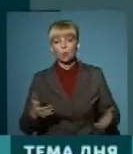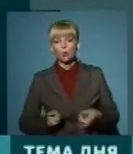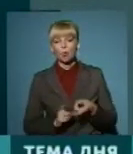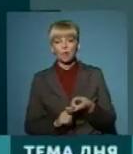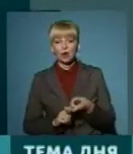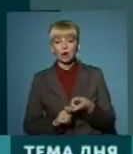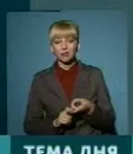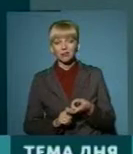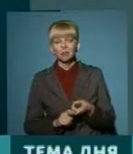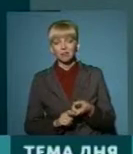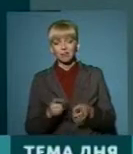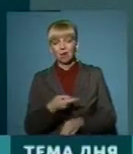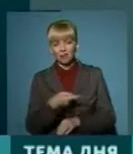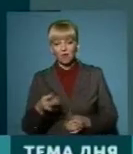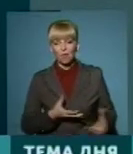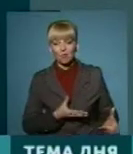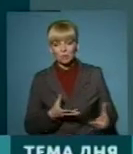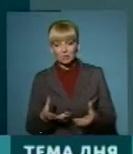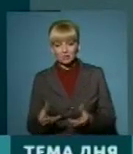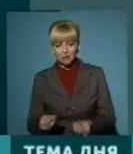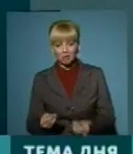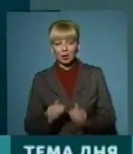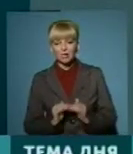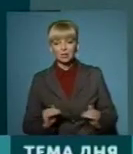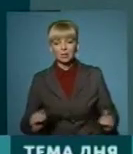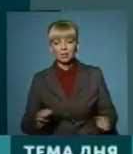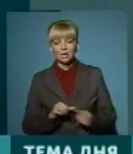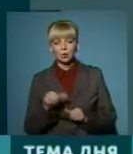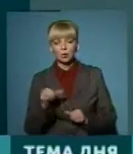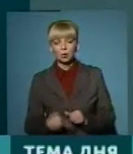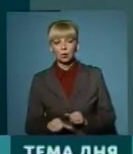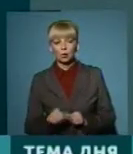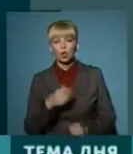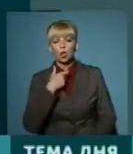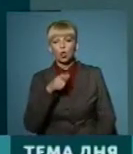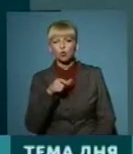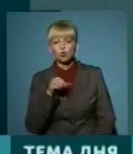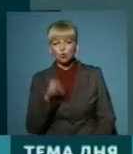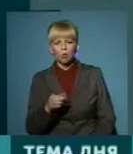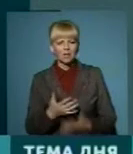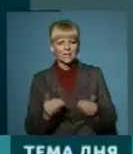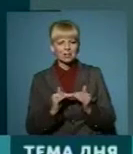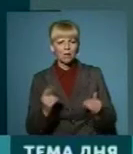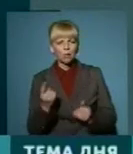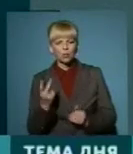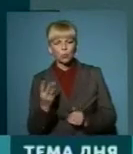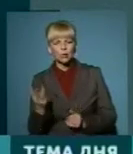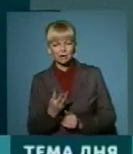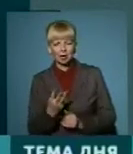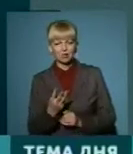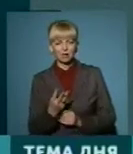пов'язані якраз з негативним впливом. В дітей, зокрема, зоб різних стадій, перша, друга,